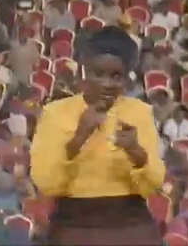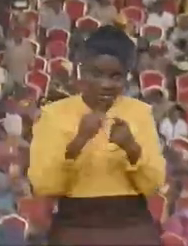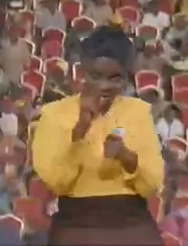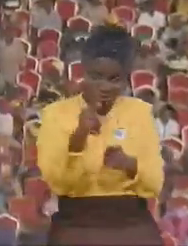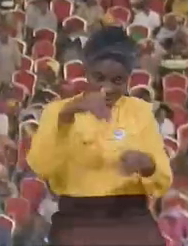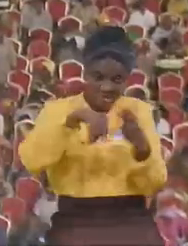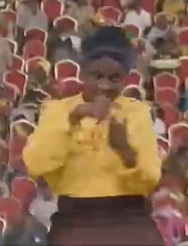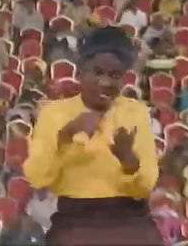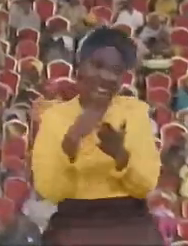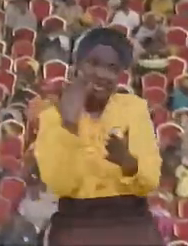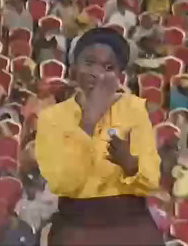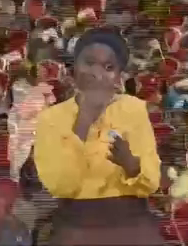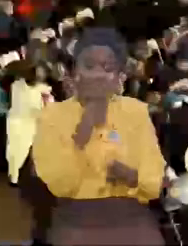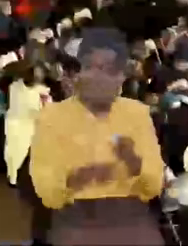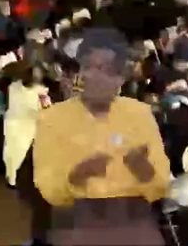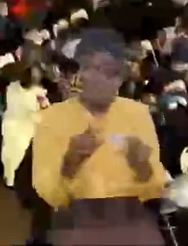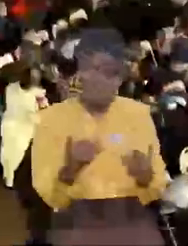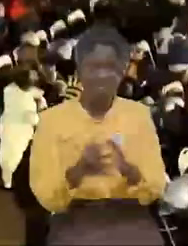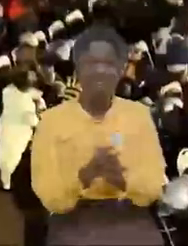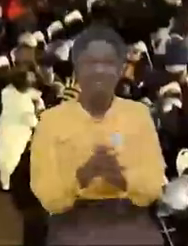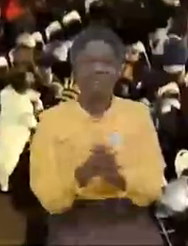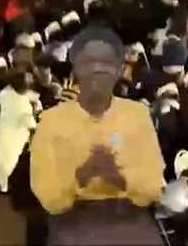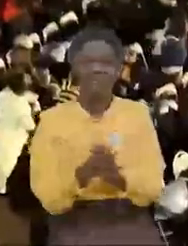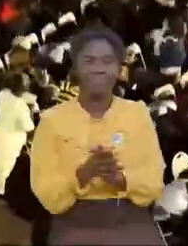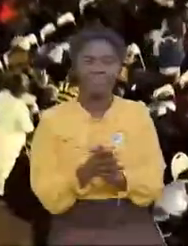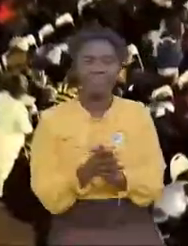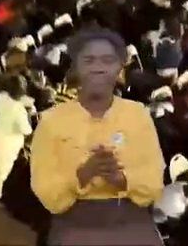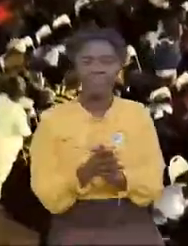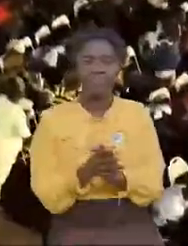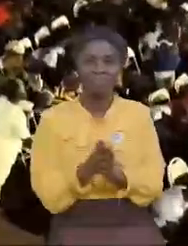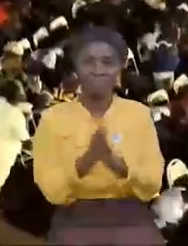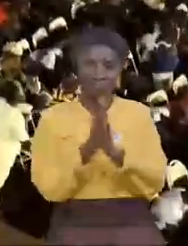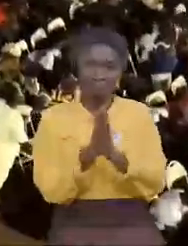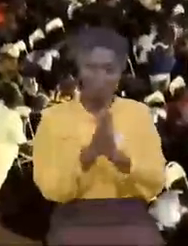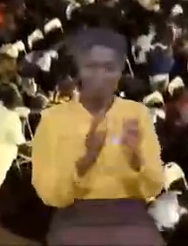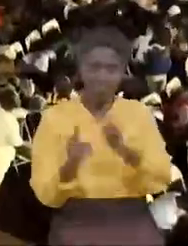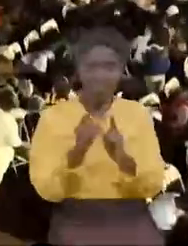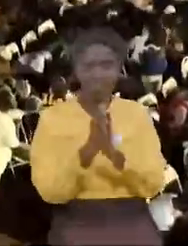t'apporte le salut à cette visite glorieuse.